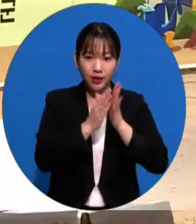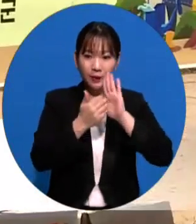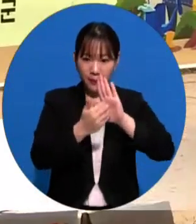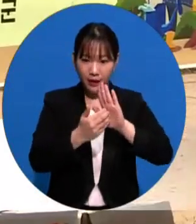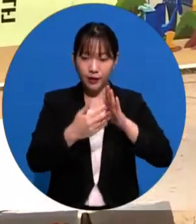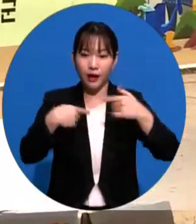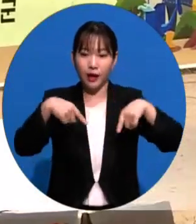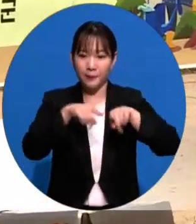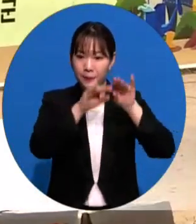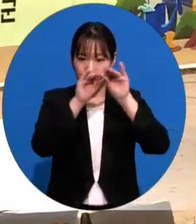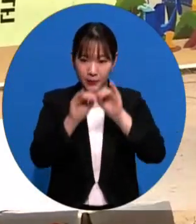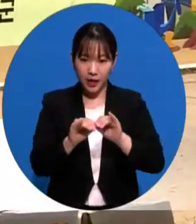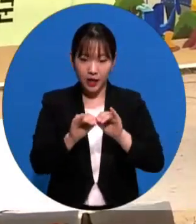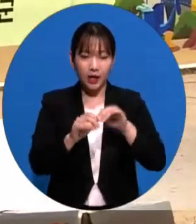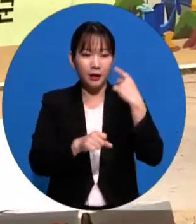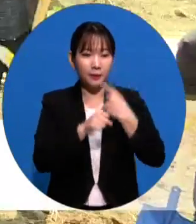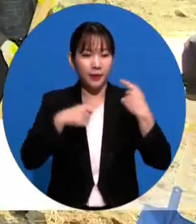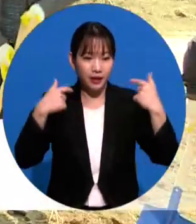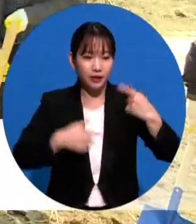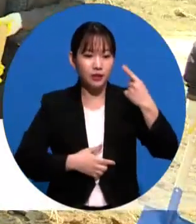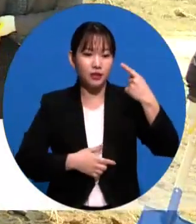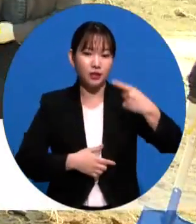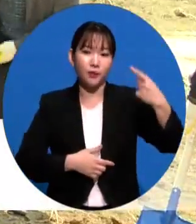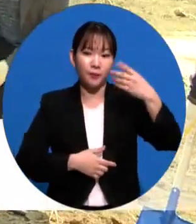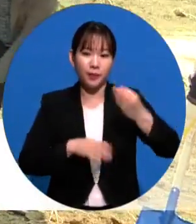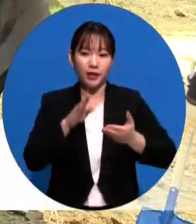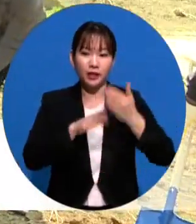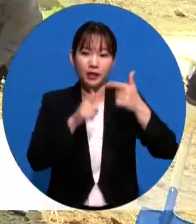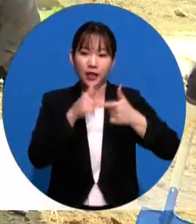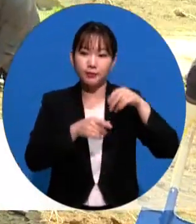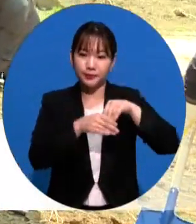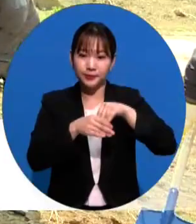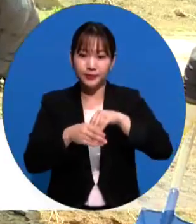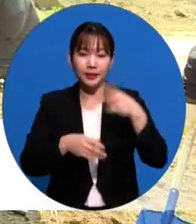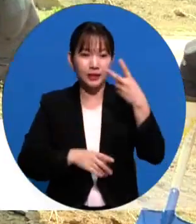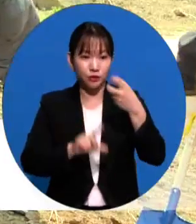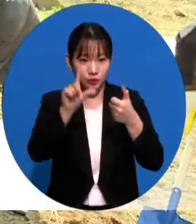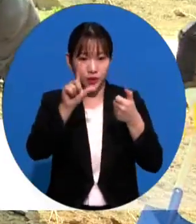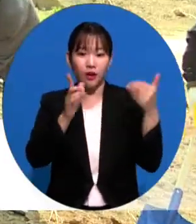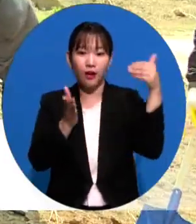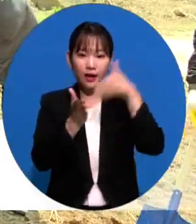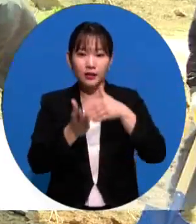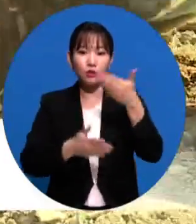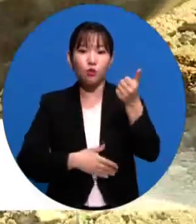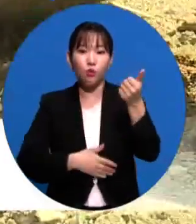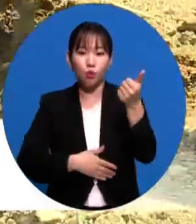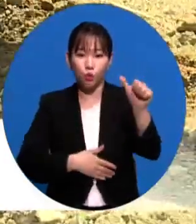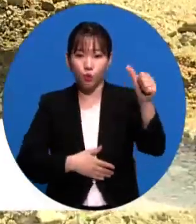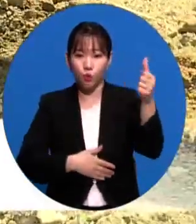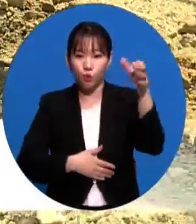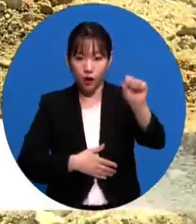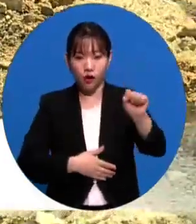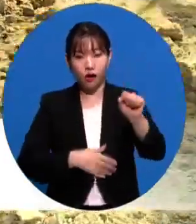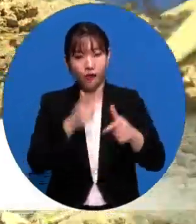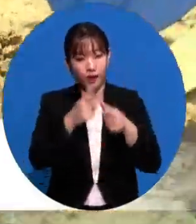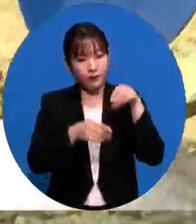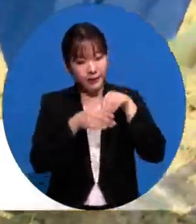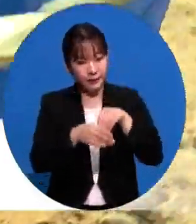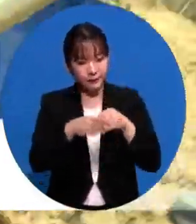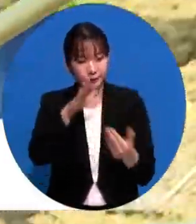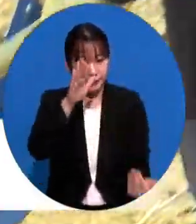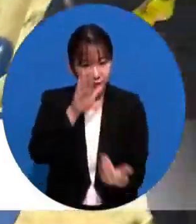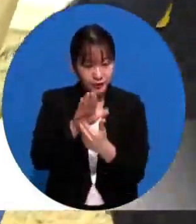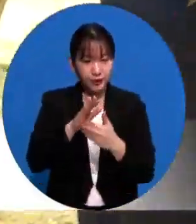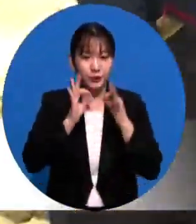정하고 매년 천만구로 이상 남으러 심어 2050년까지 5억 그루 나무 심기 달성에 협력하기로 했습니다